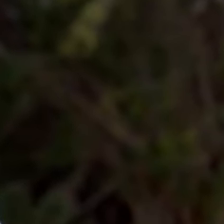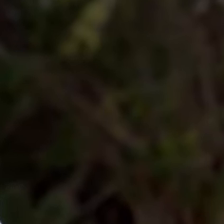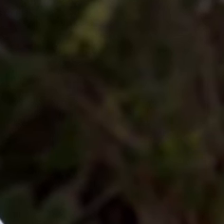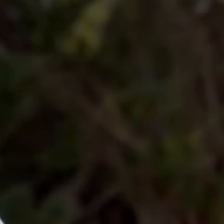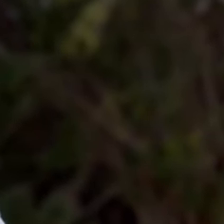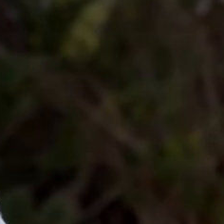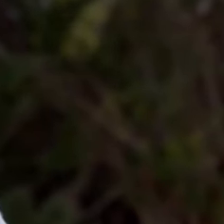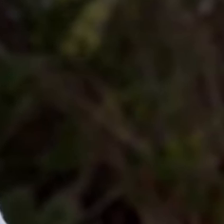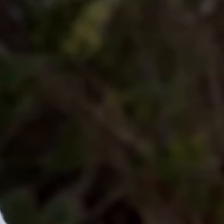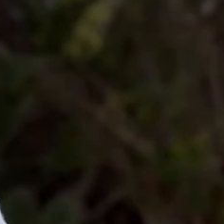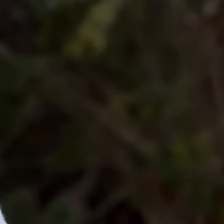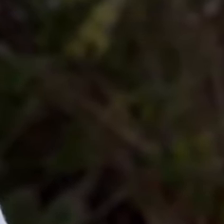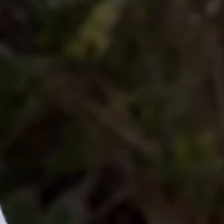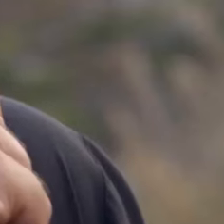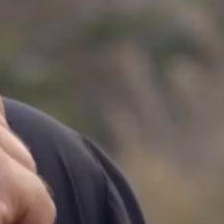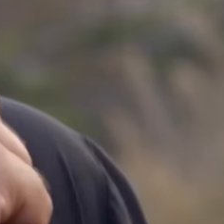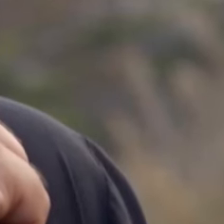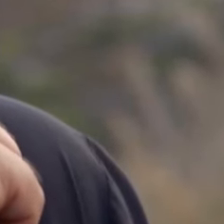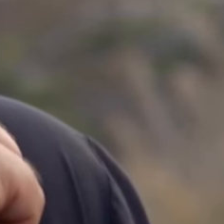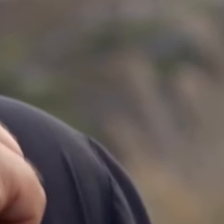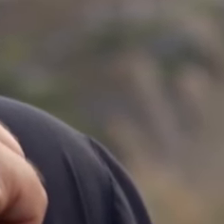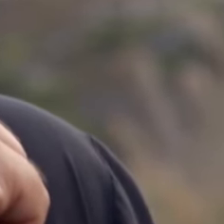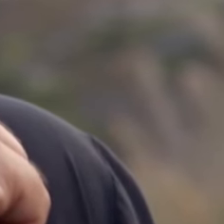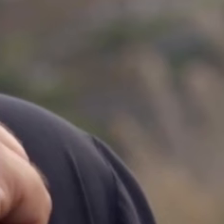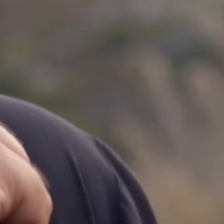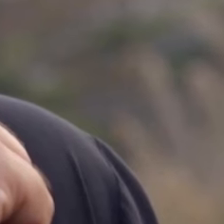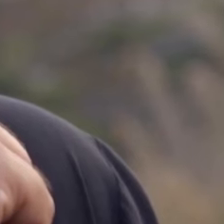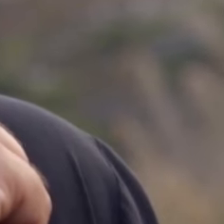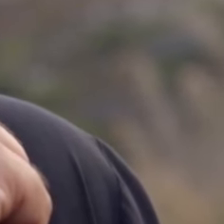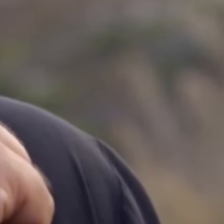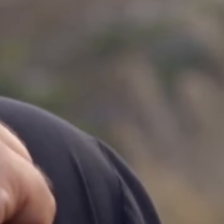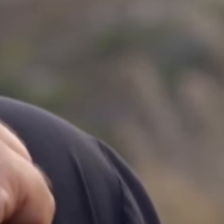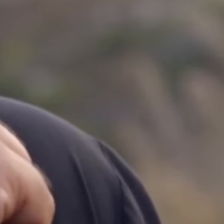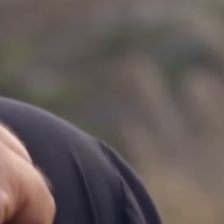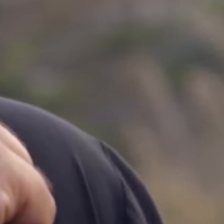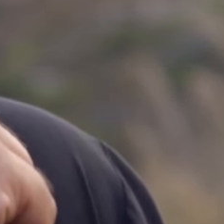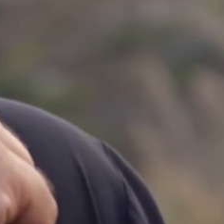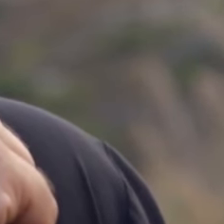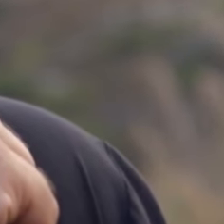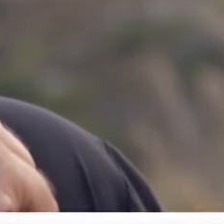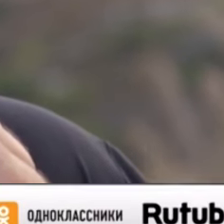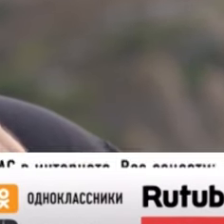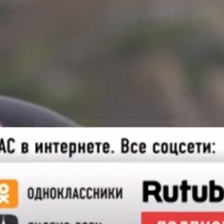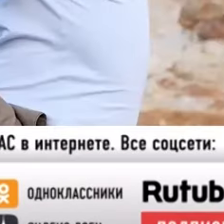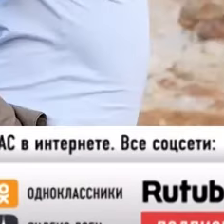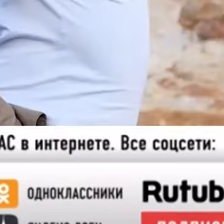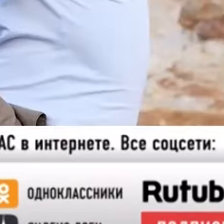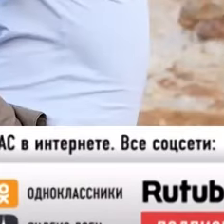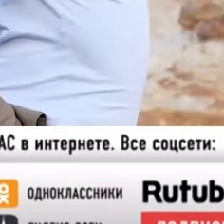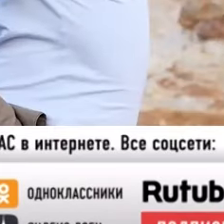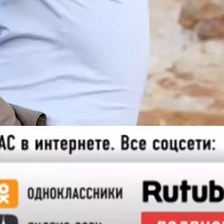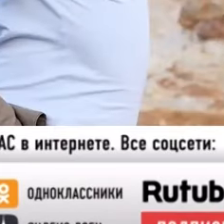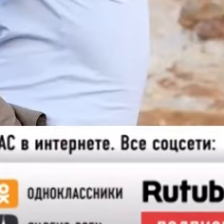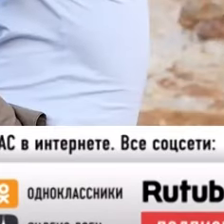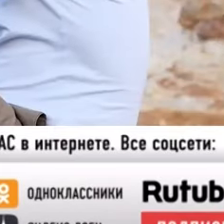все будет исполняться вот прям как по нотам, как бы, что мы держим в руках некий график исполнения событий. Графика в руках у нас нет. У